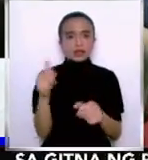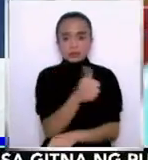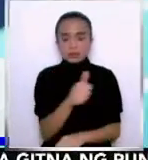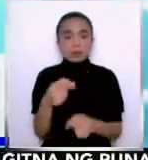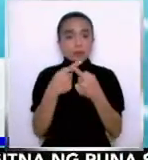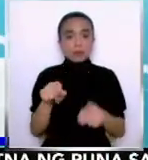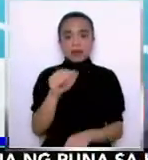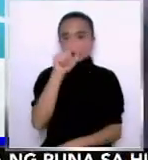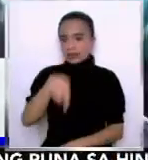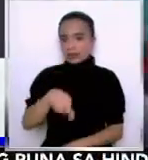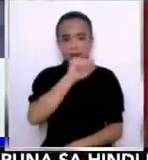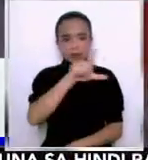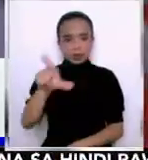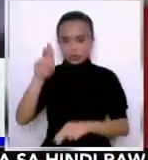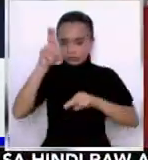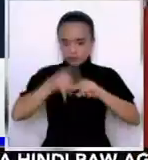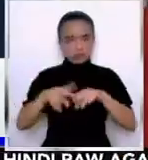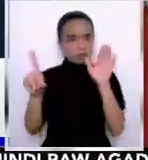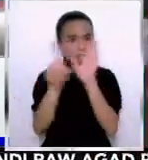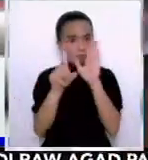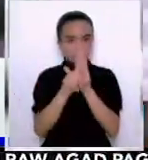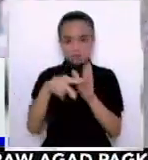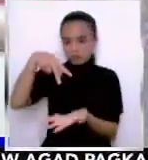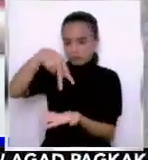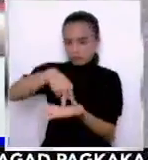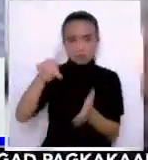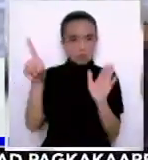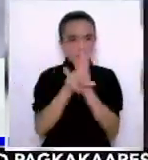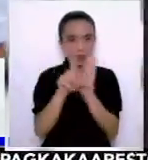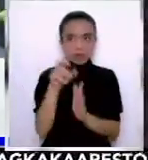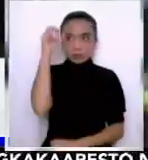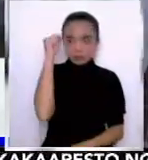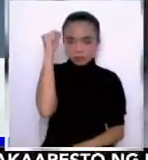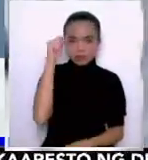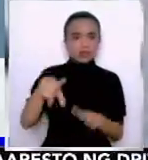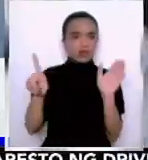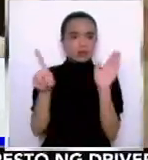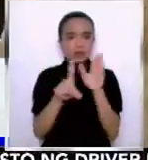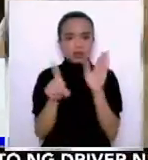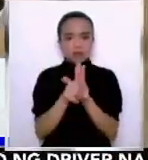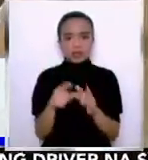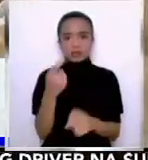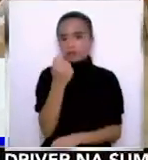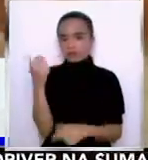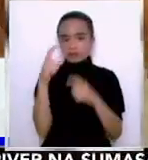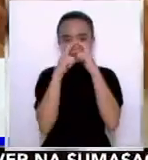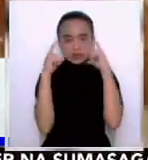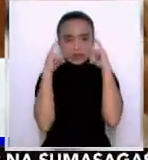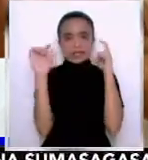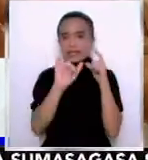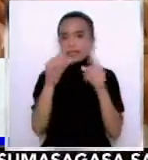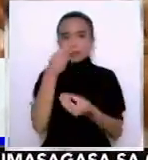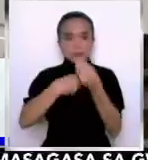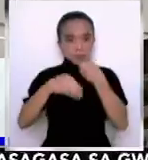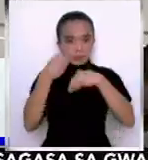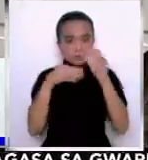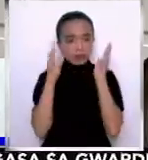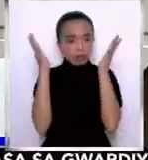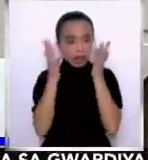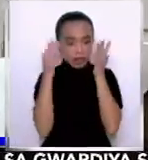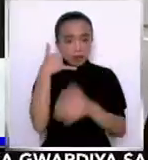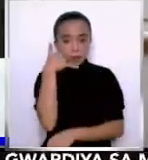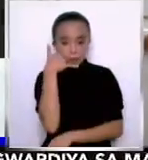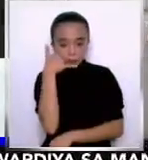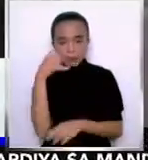pasahero. Bawal tayo, bawal sabit. Bawal pa rin ang magtagal ng face mask, pati ang pagkain at pakikipag-usap sa telepono habang